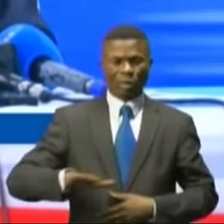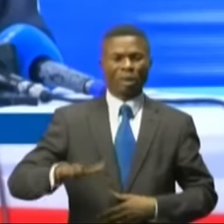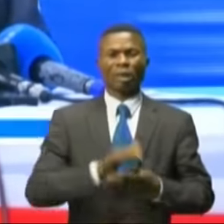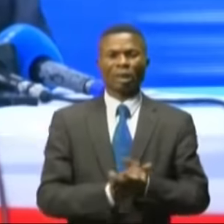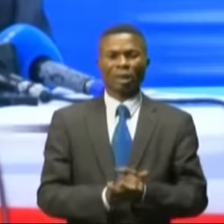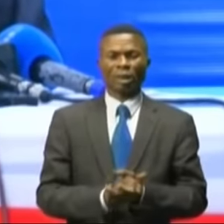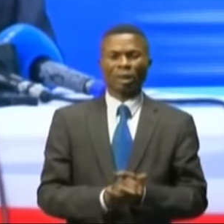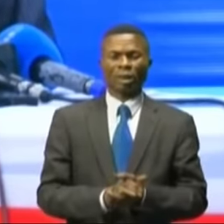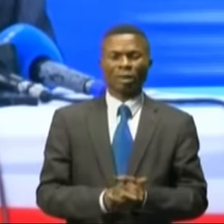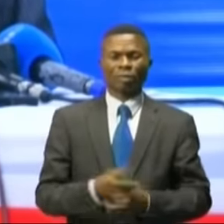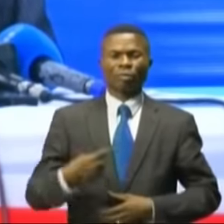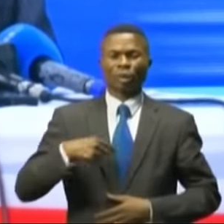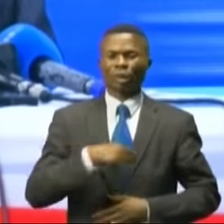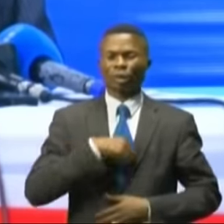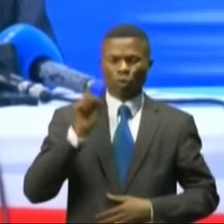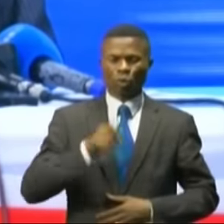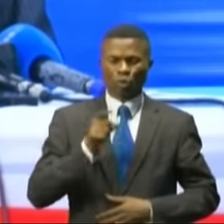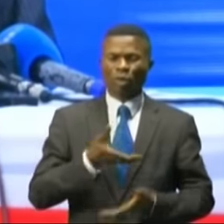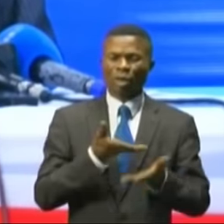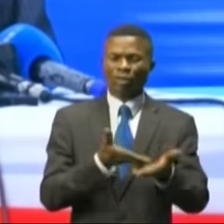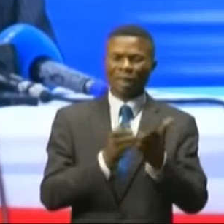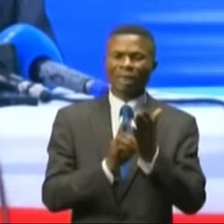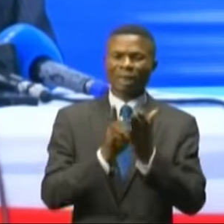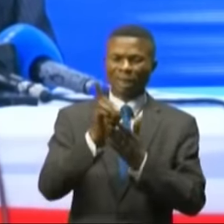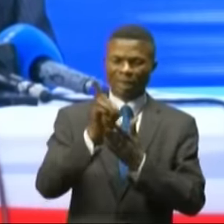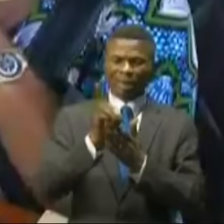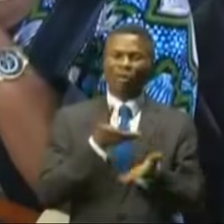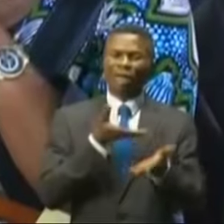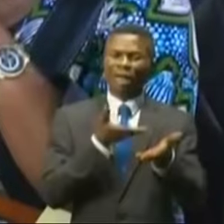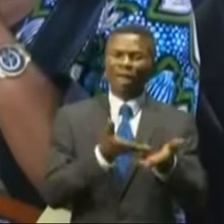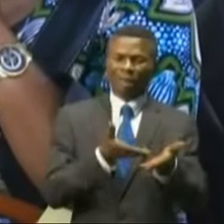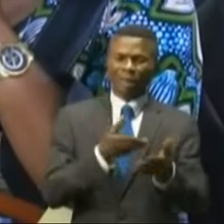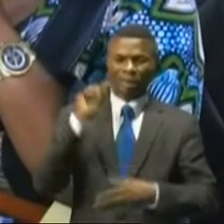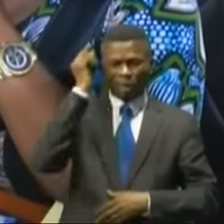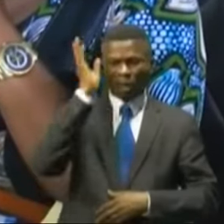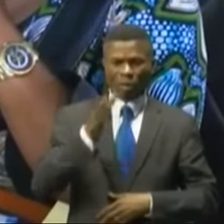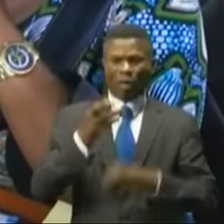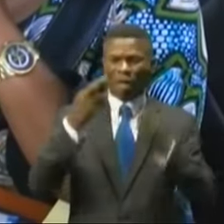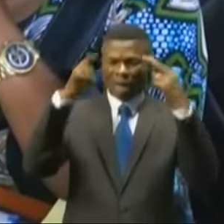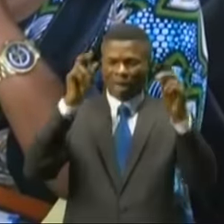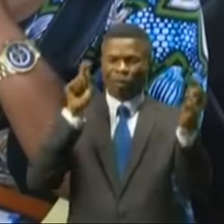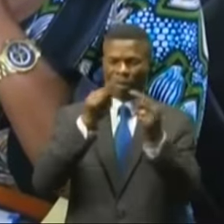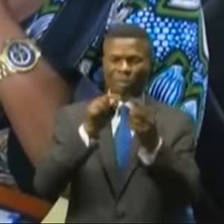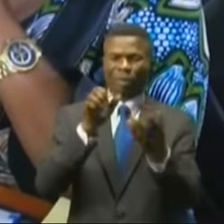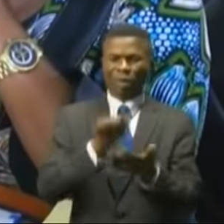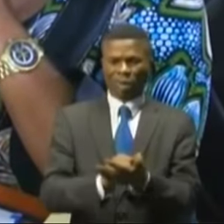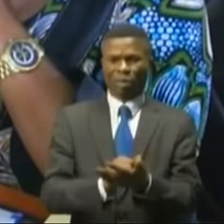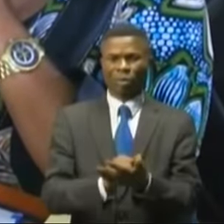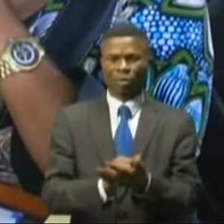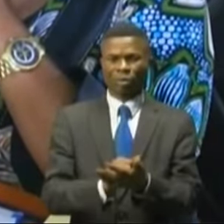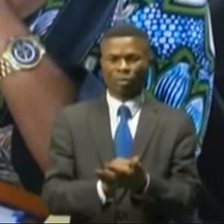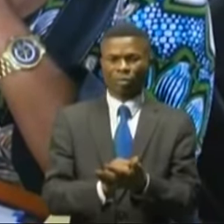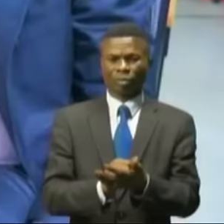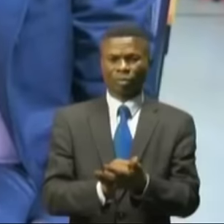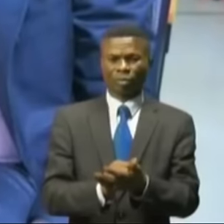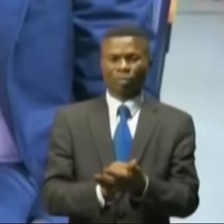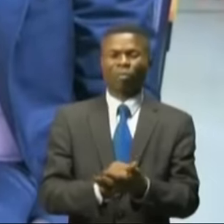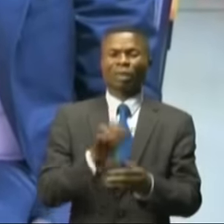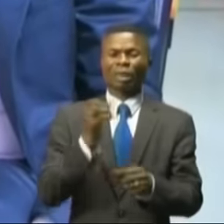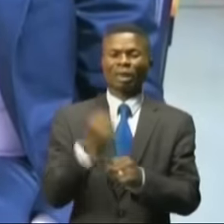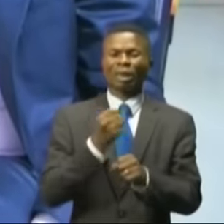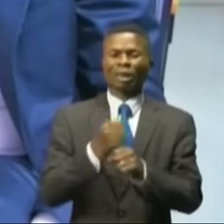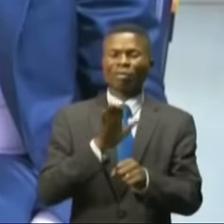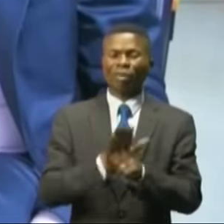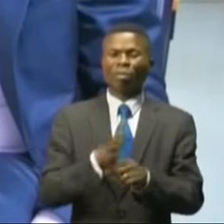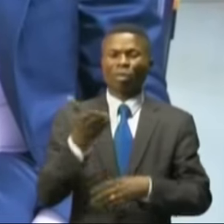soutien et évaluer les foyers sur la zone des commissions. La prochaine exprimée par son